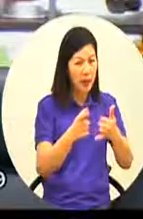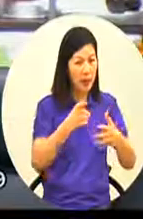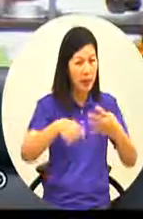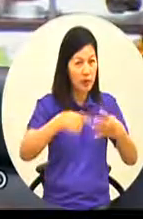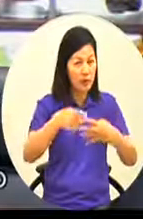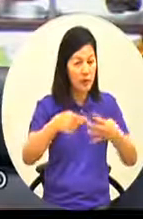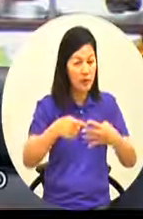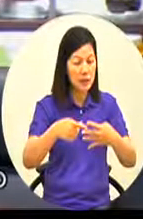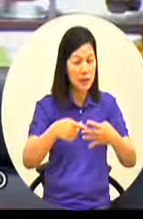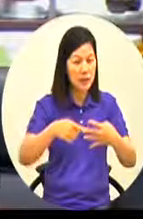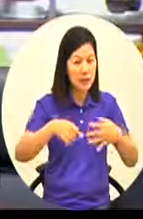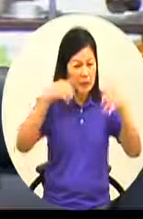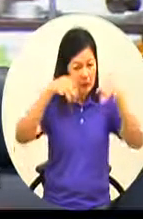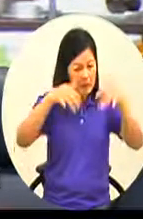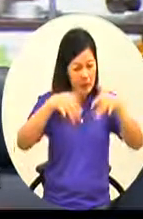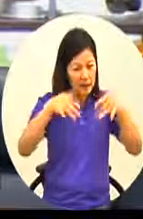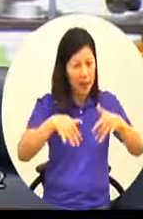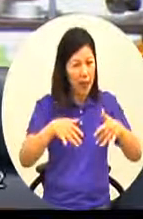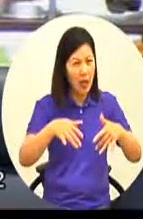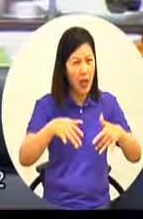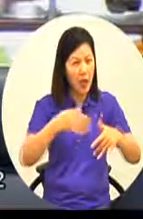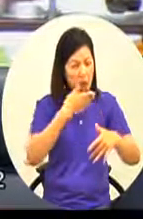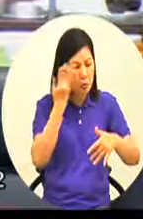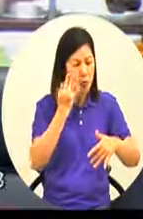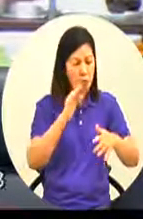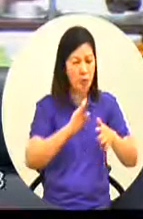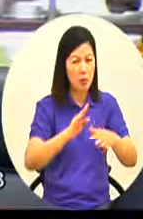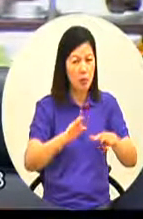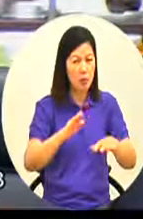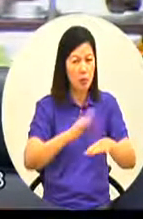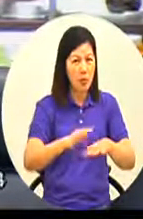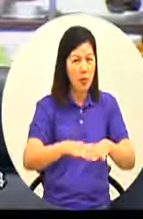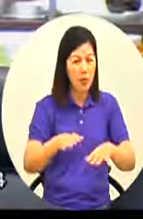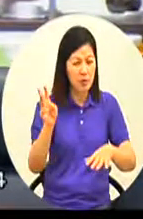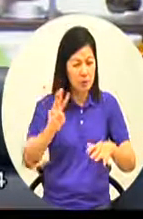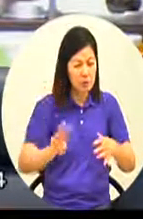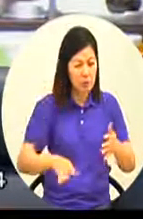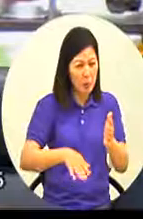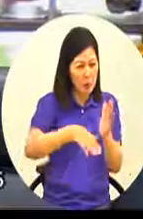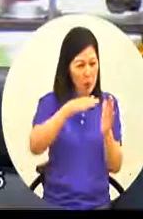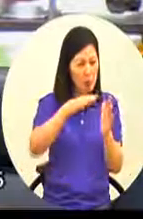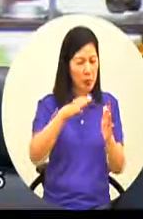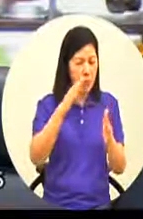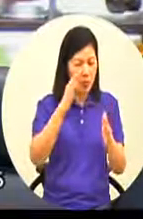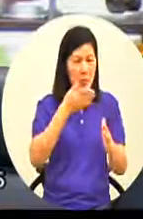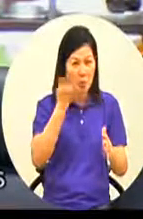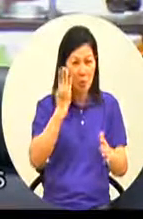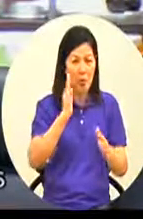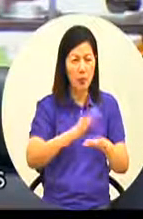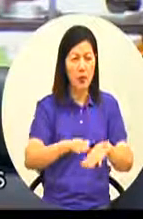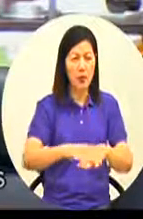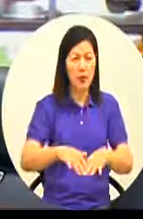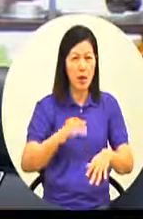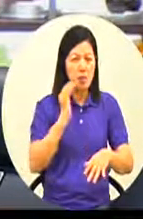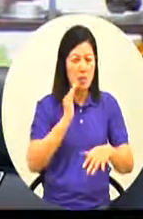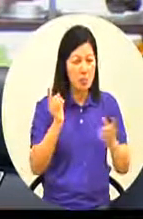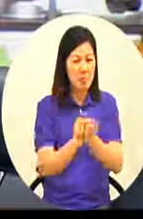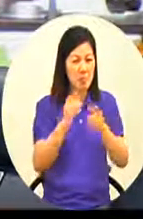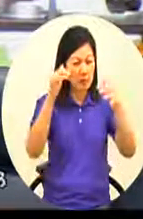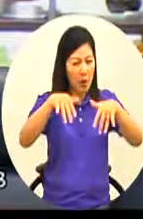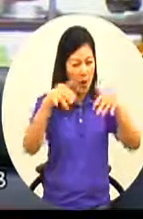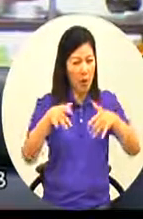常容易下雨的，非常容易积水的。就像你讲的，大雨一来，台风一